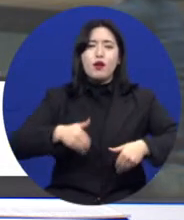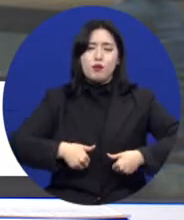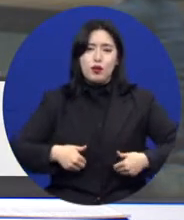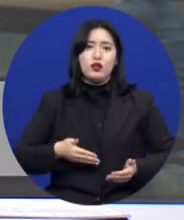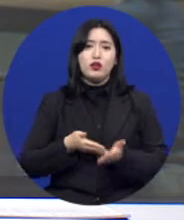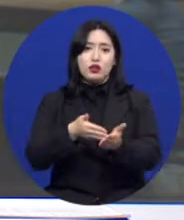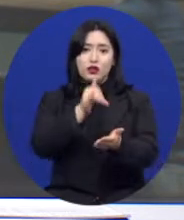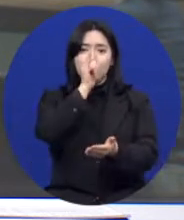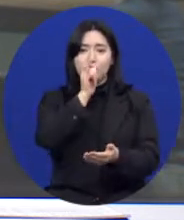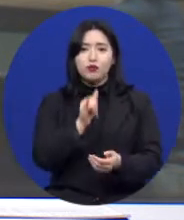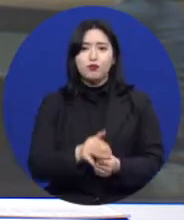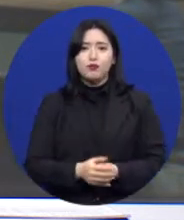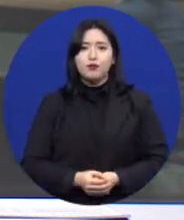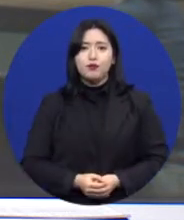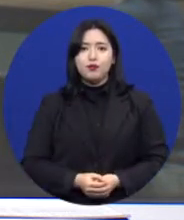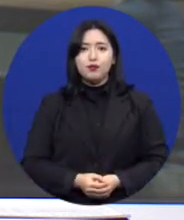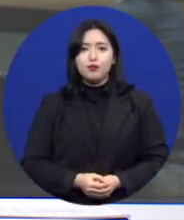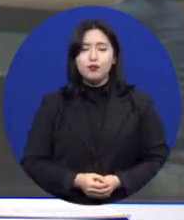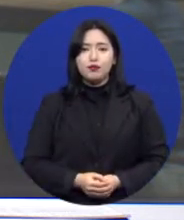있습니다. 김항석 기자입니다.